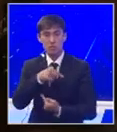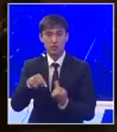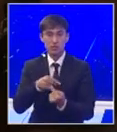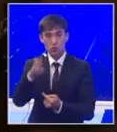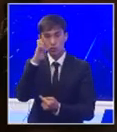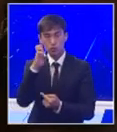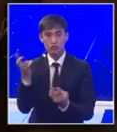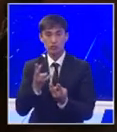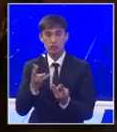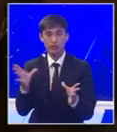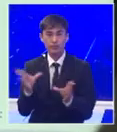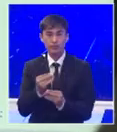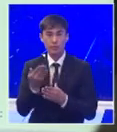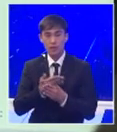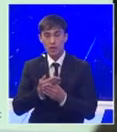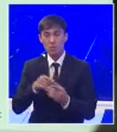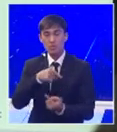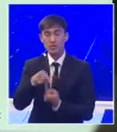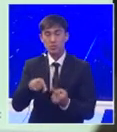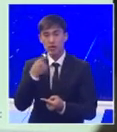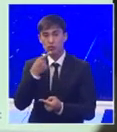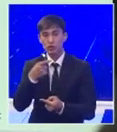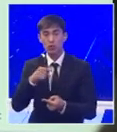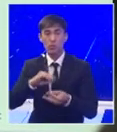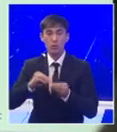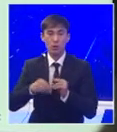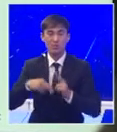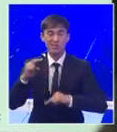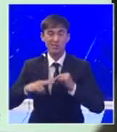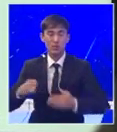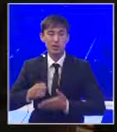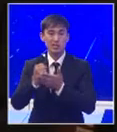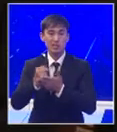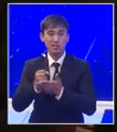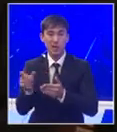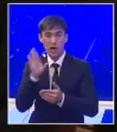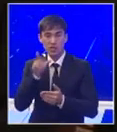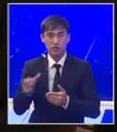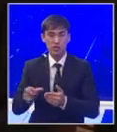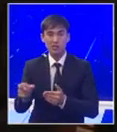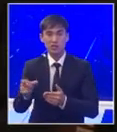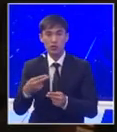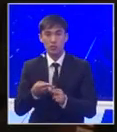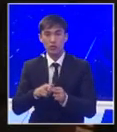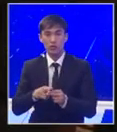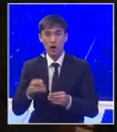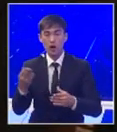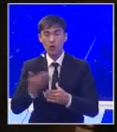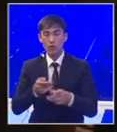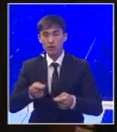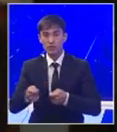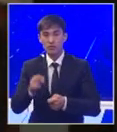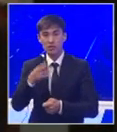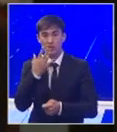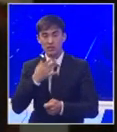государства. Бизнесмены также озвучили проблемы строительства и поддержания растительных сетей. Кроме того, обратились к руководству